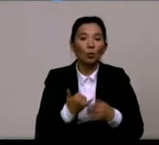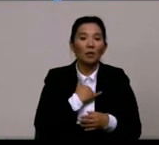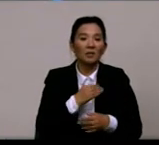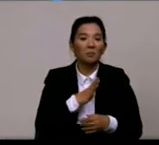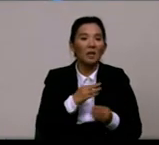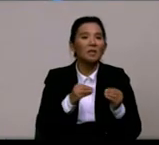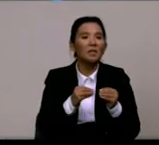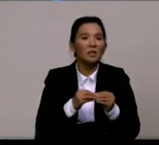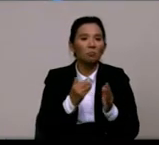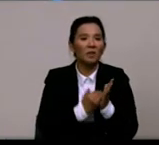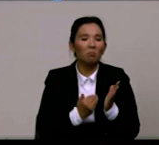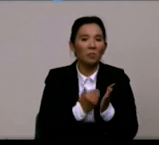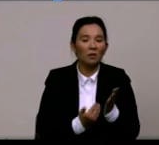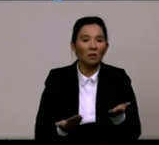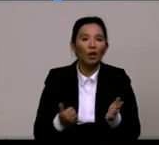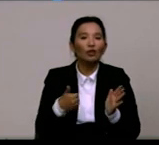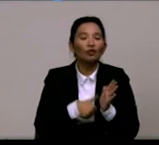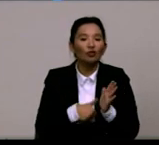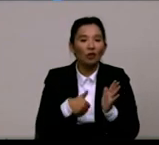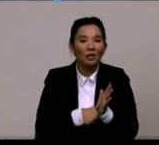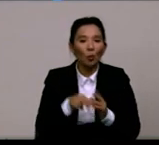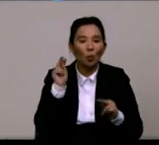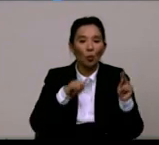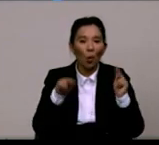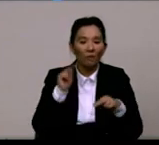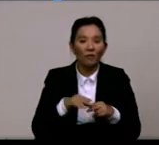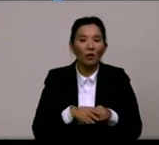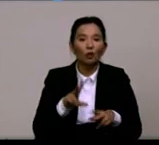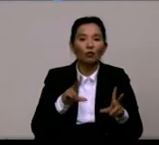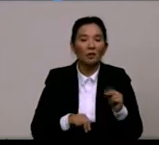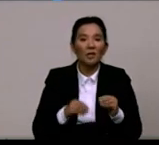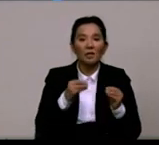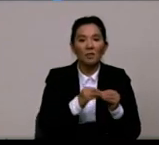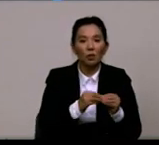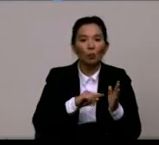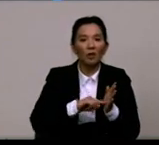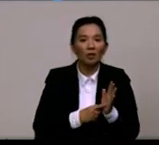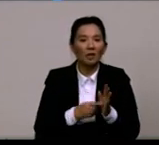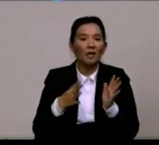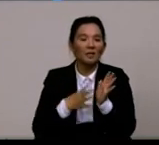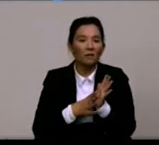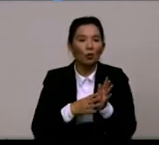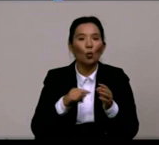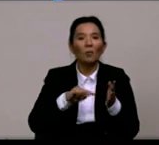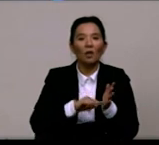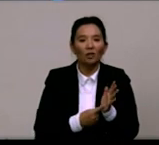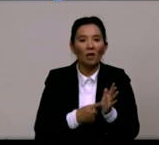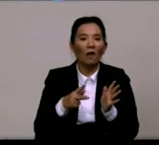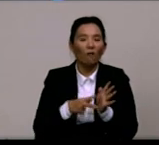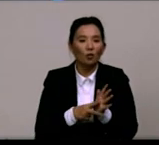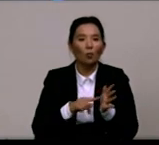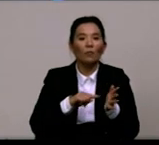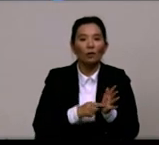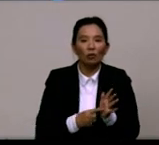10 предметов и 6 уроков? То есть 10 умножаем на 9, умножаем на